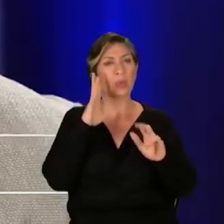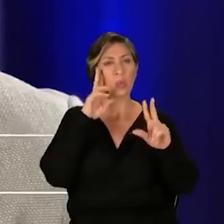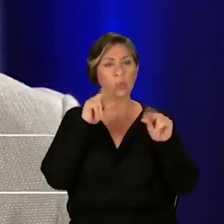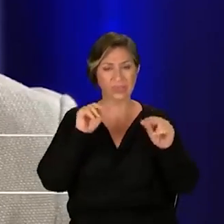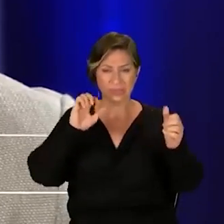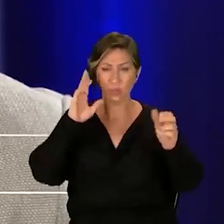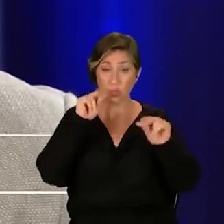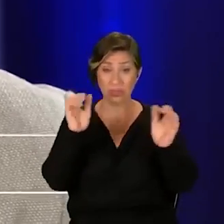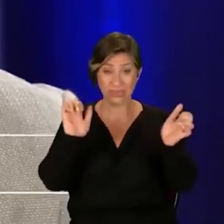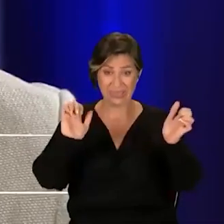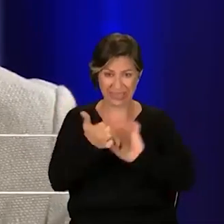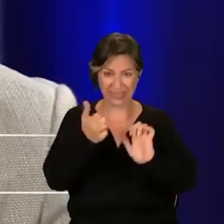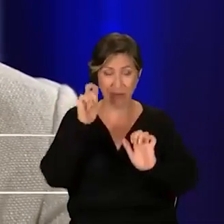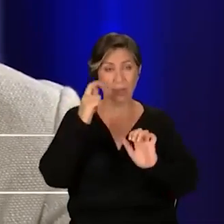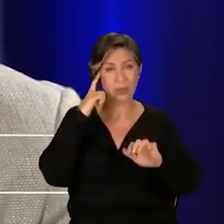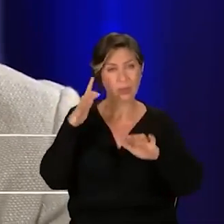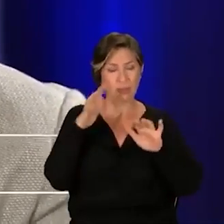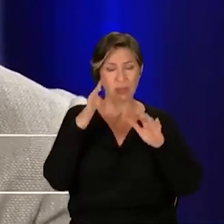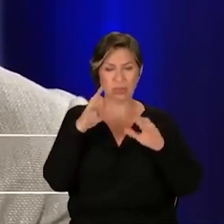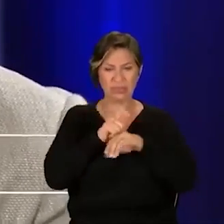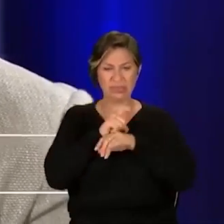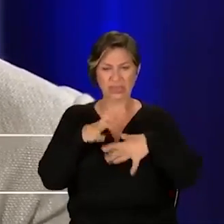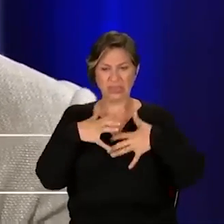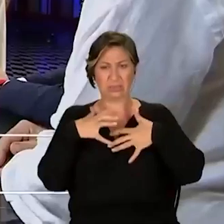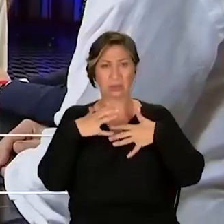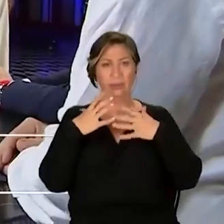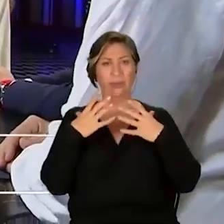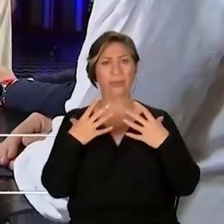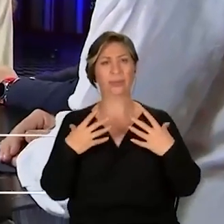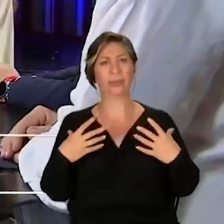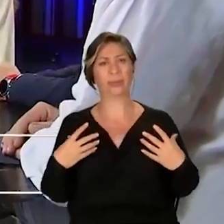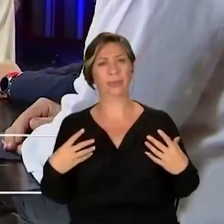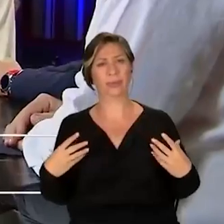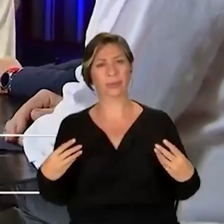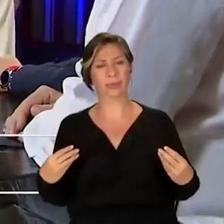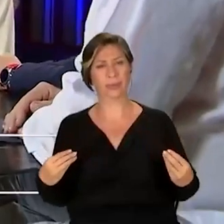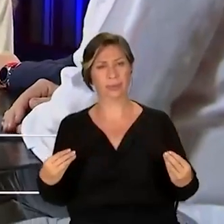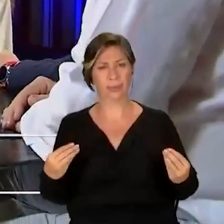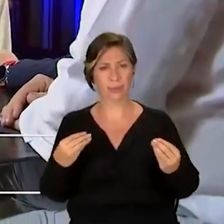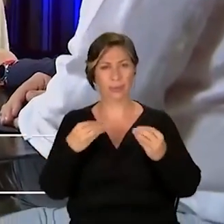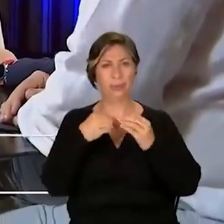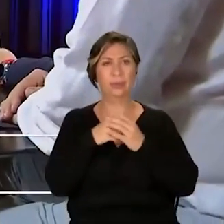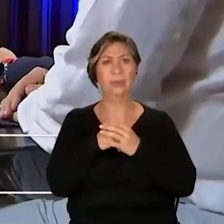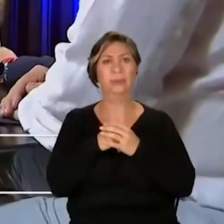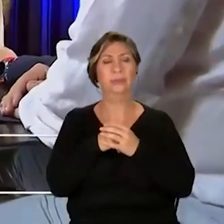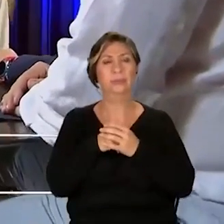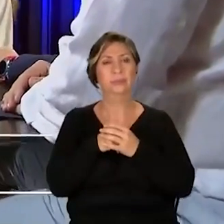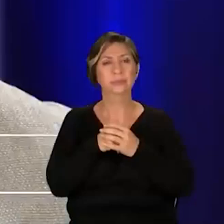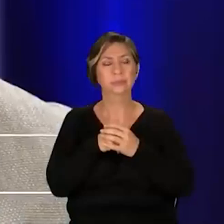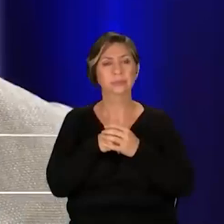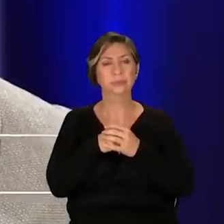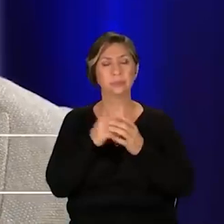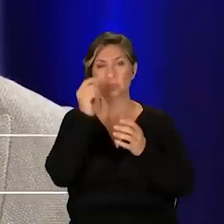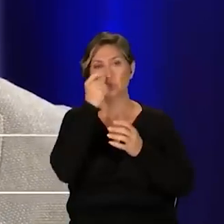uykusunu kısıtlarsınız, depresif durumdan o an için biraz da olsa yani majör depresyonlar için konuşmuyorum ama depresif durumdan